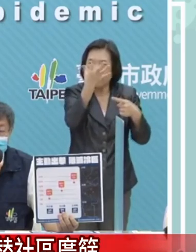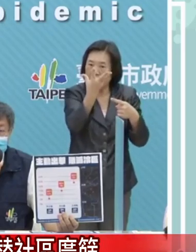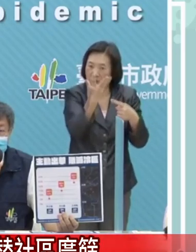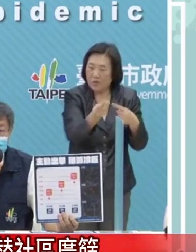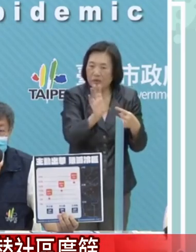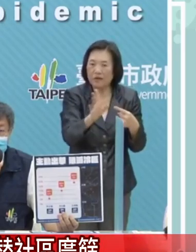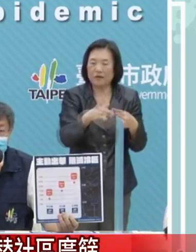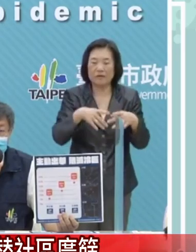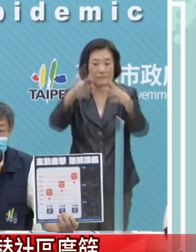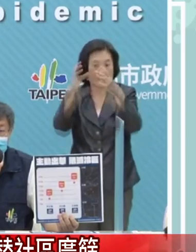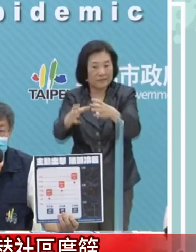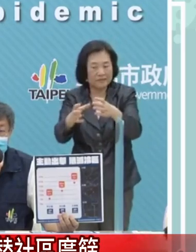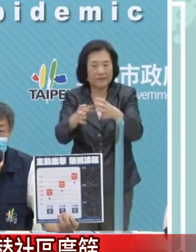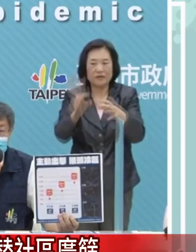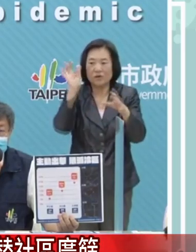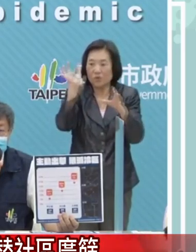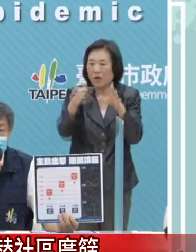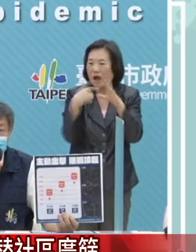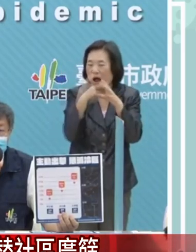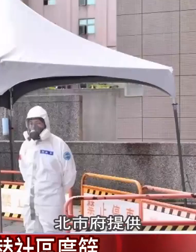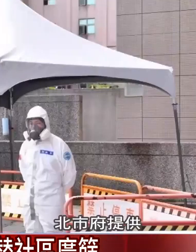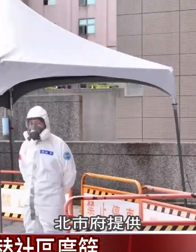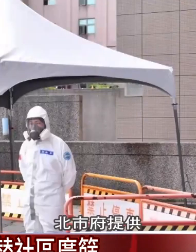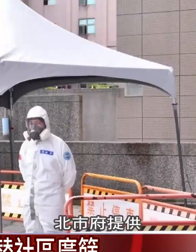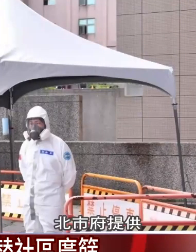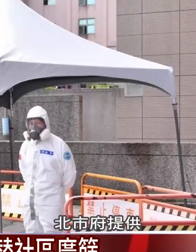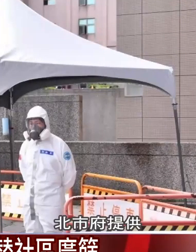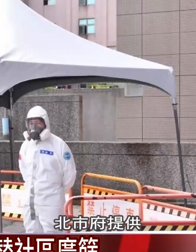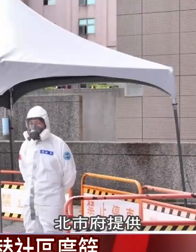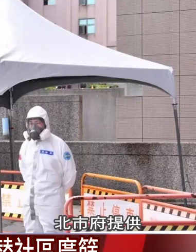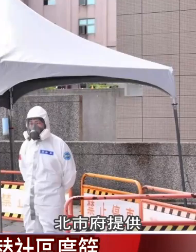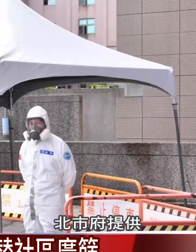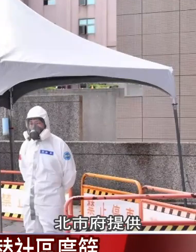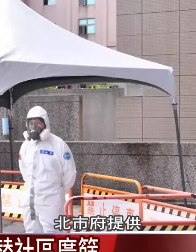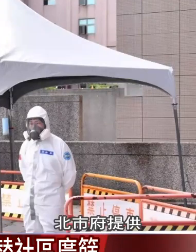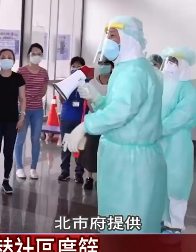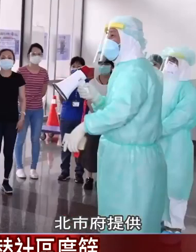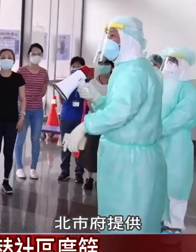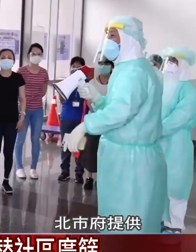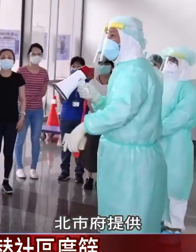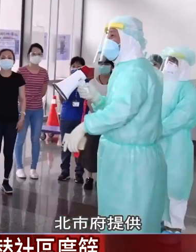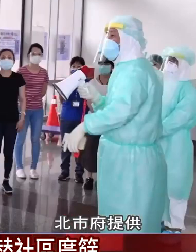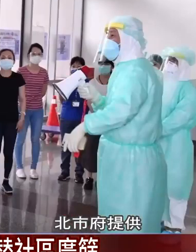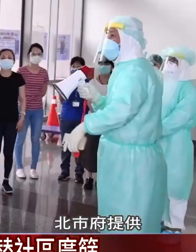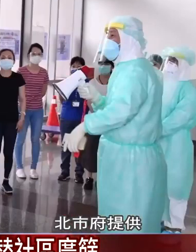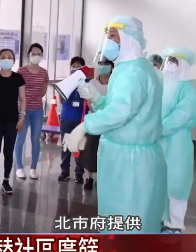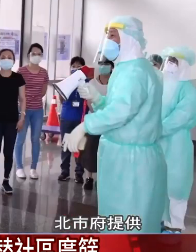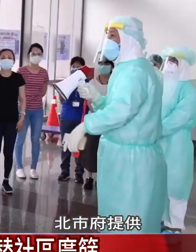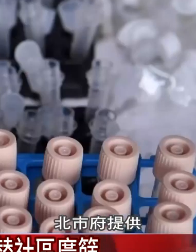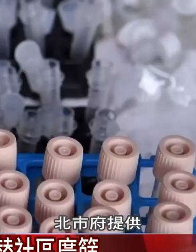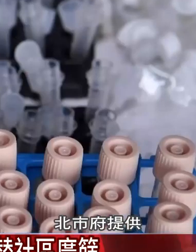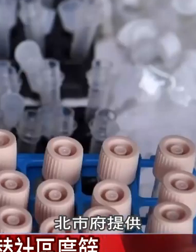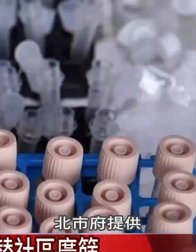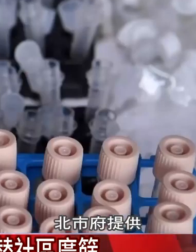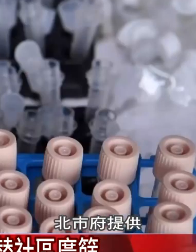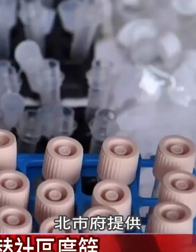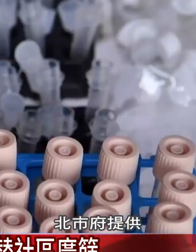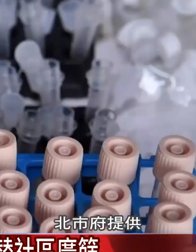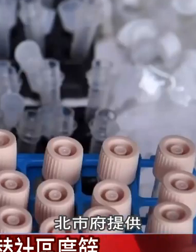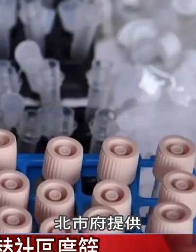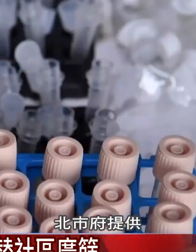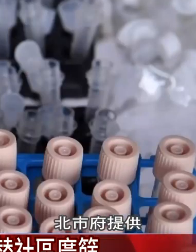远远大于我们目前去做普筛的1%，1点多%。所以这表示说他可以更精准的